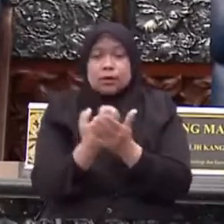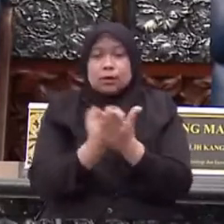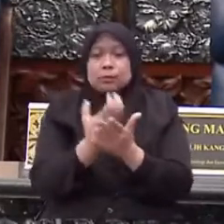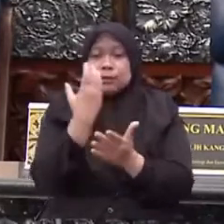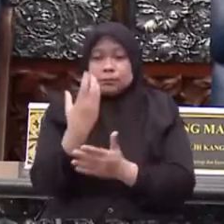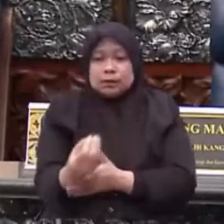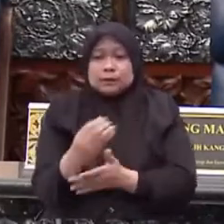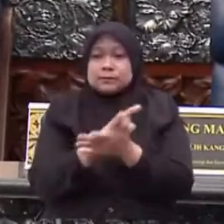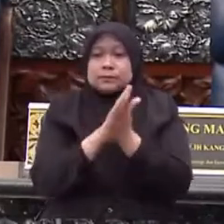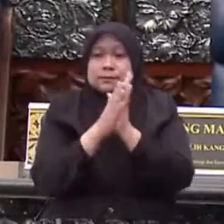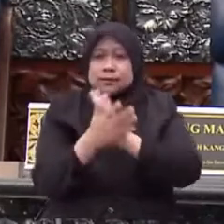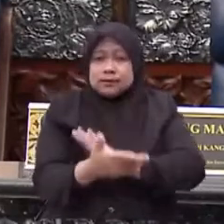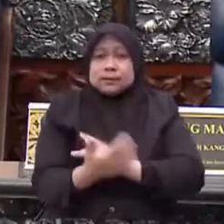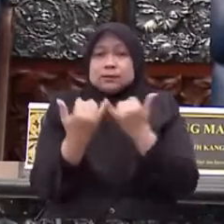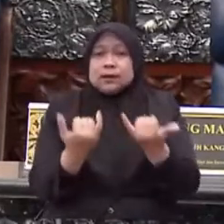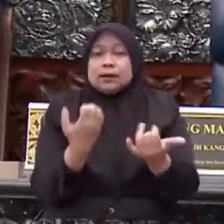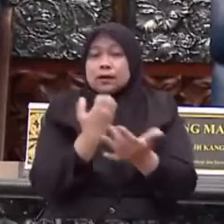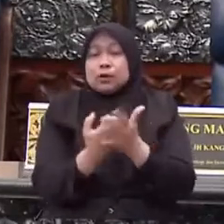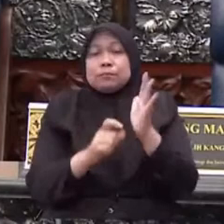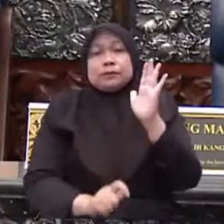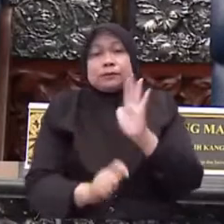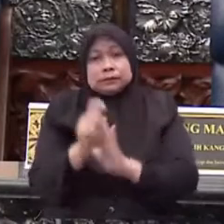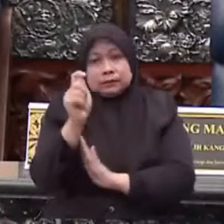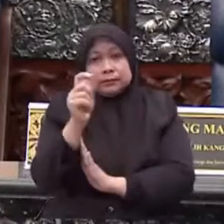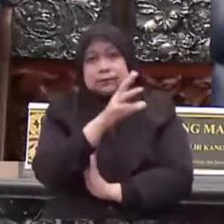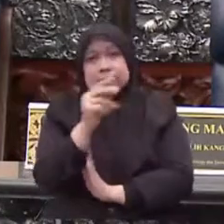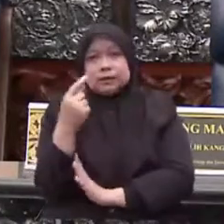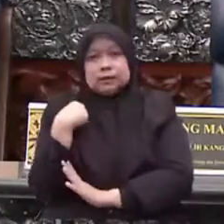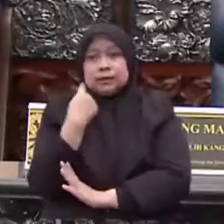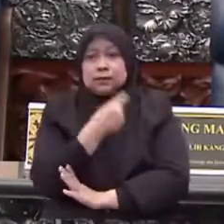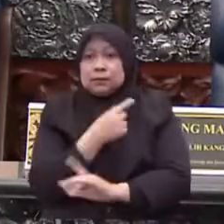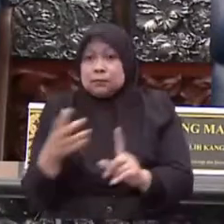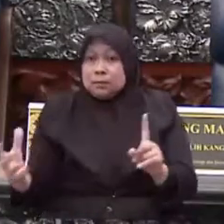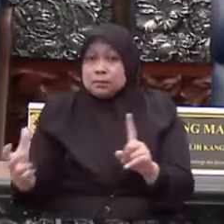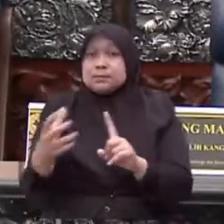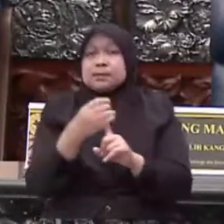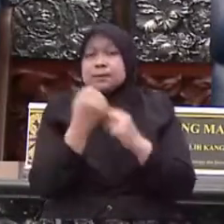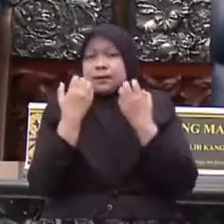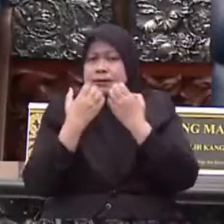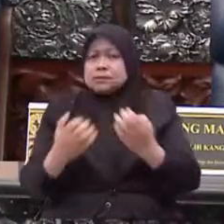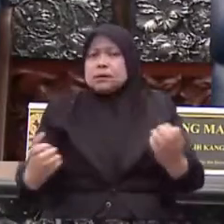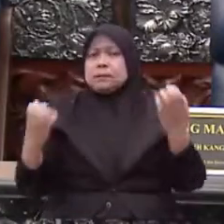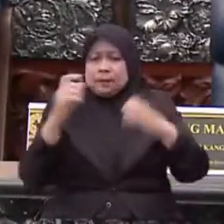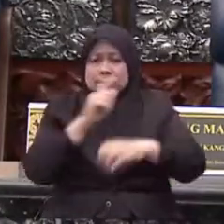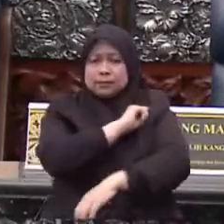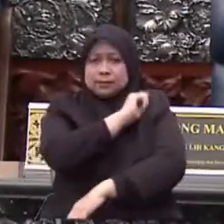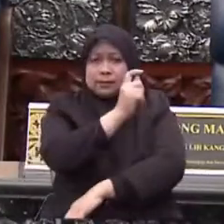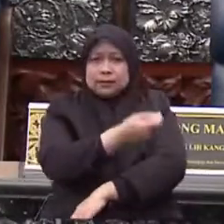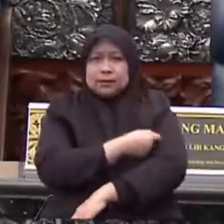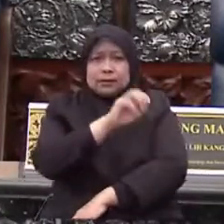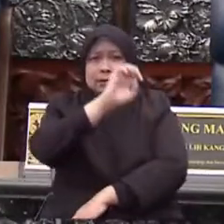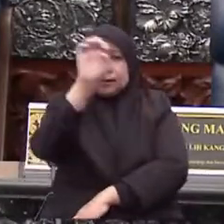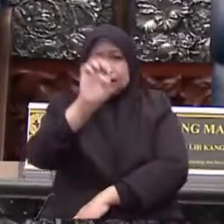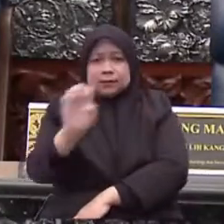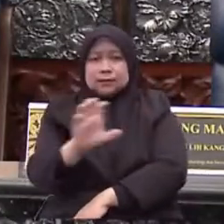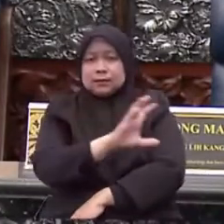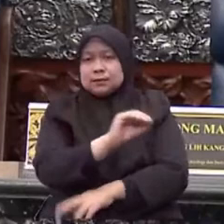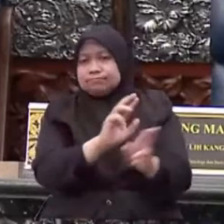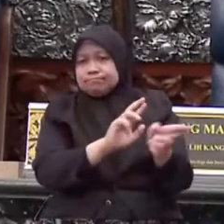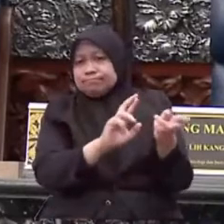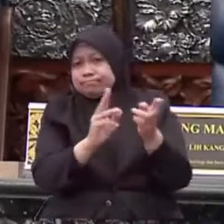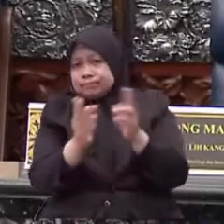kostum menjadi ekonomi nilai tinggi dan kita juga mencapai kecakapan tenaga dan peralihan kepada